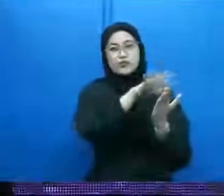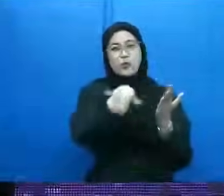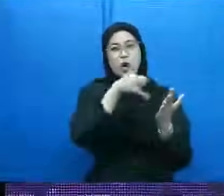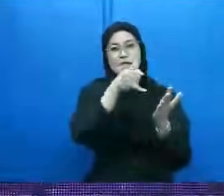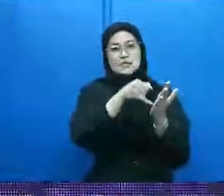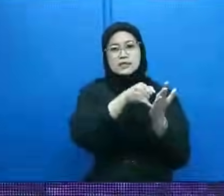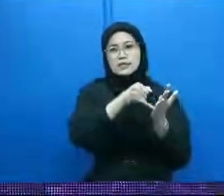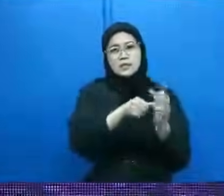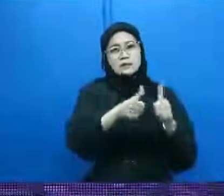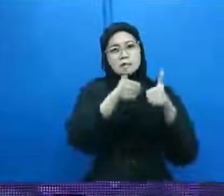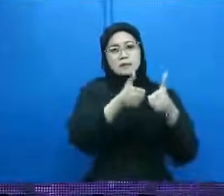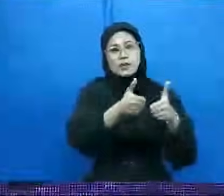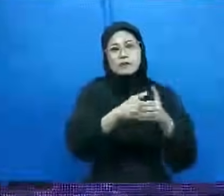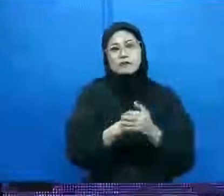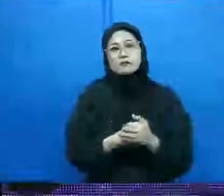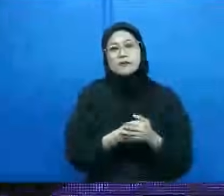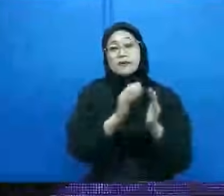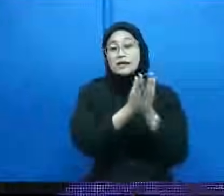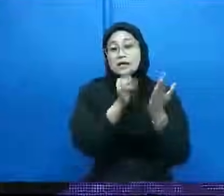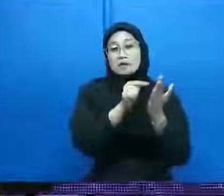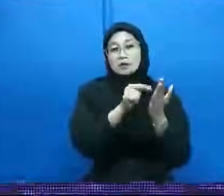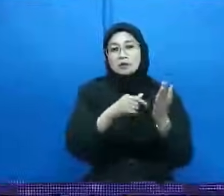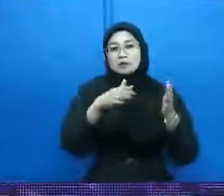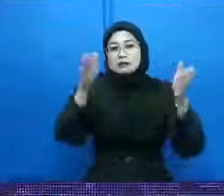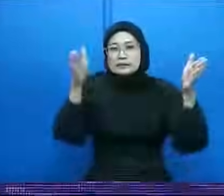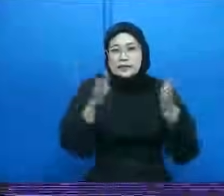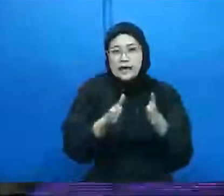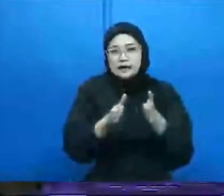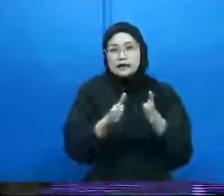Wasallam. Al-Mukhtasar, singkat, padat, tidak bertele-tele.